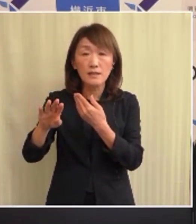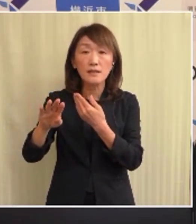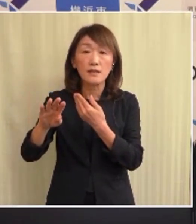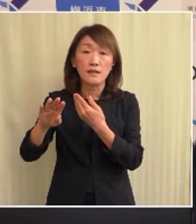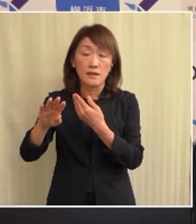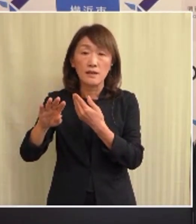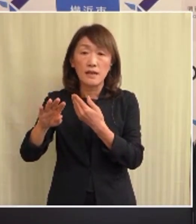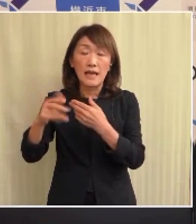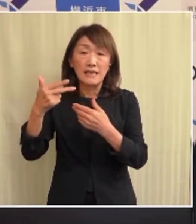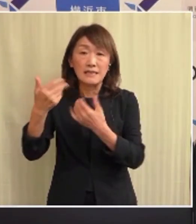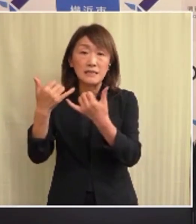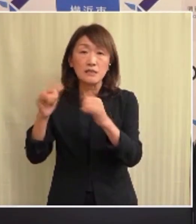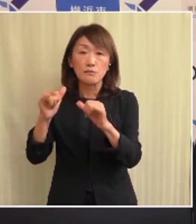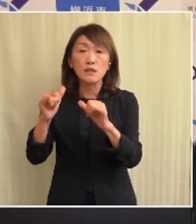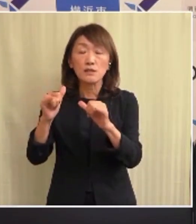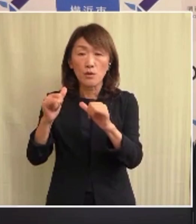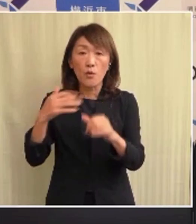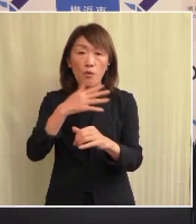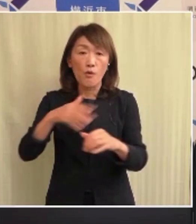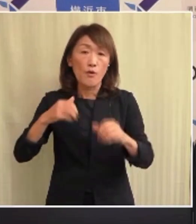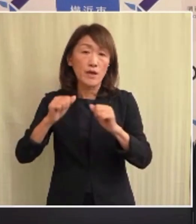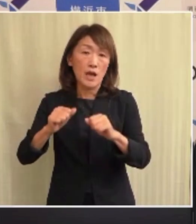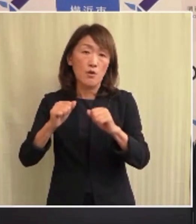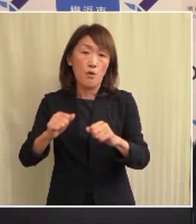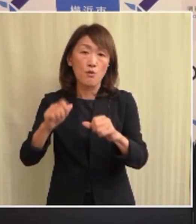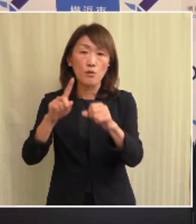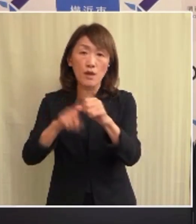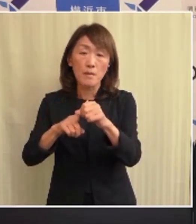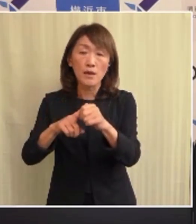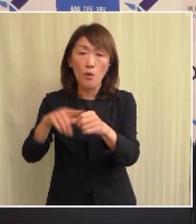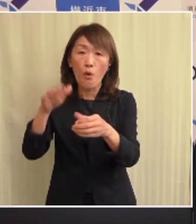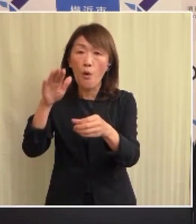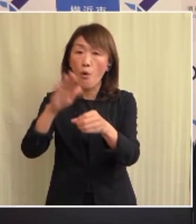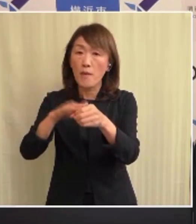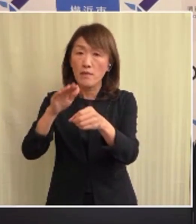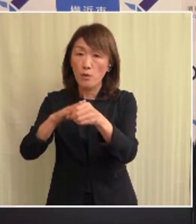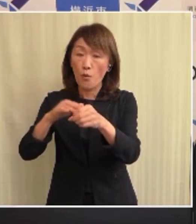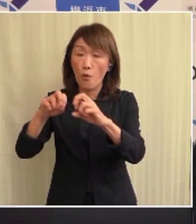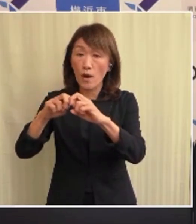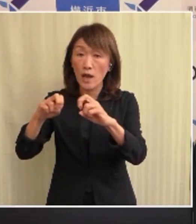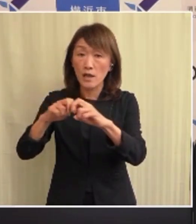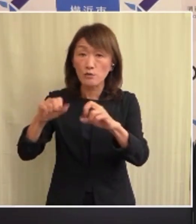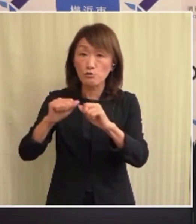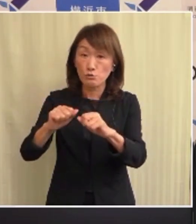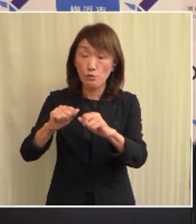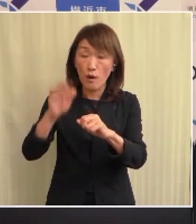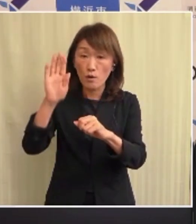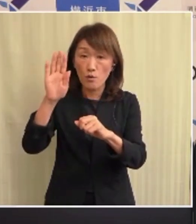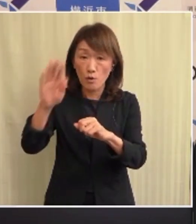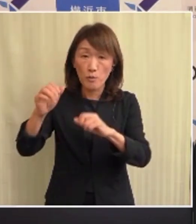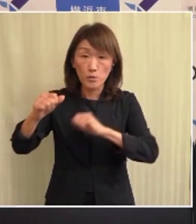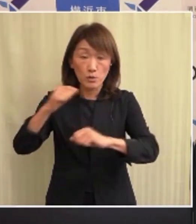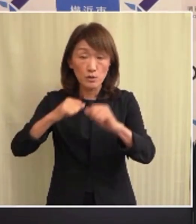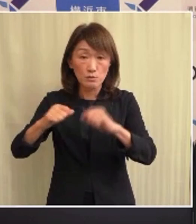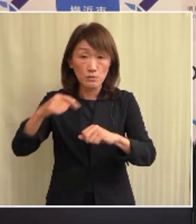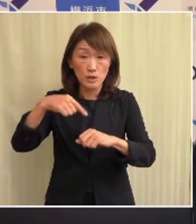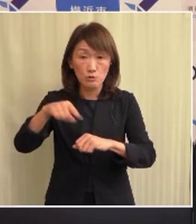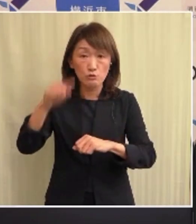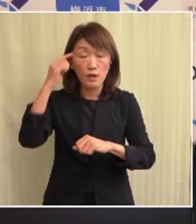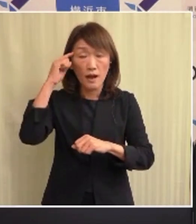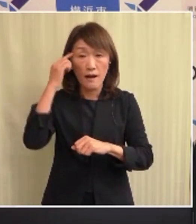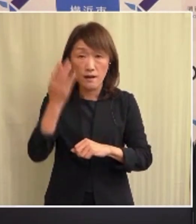して、まあ、そういう市民の健康増進に資する、弁当の開発というのは今後も取り組まれていくお考えでしょう